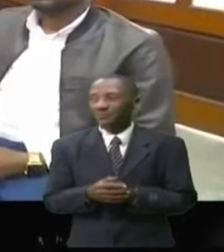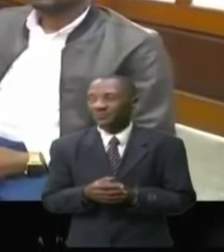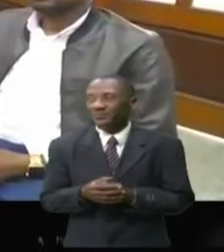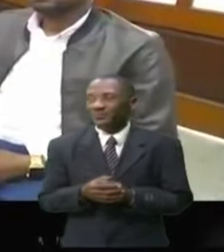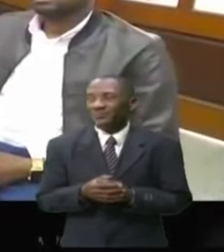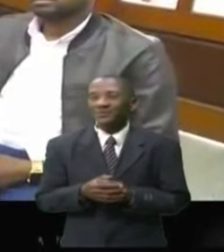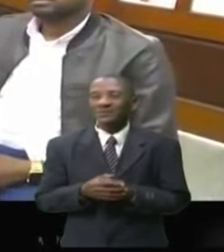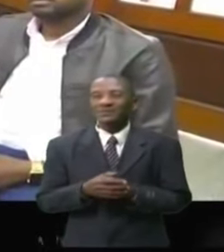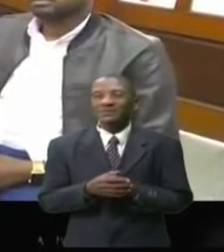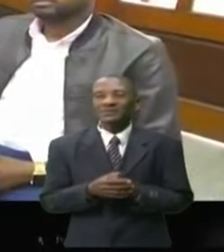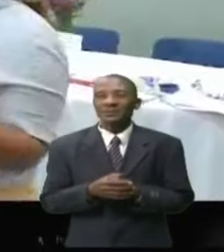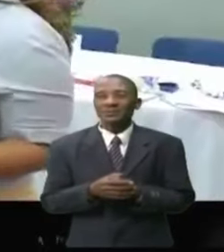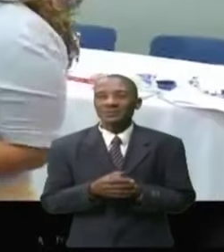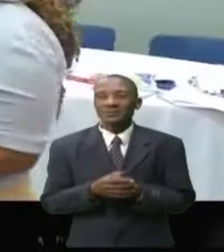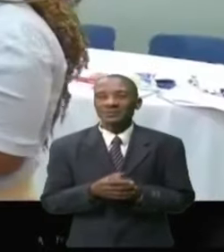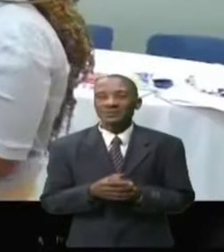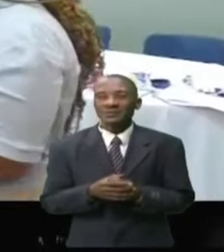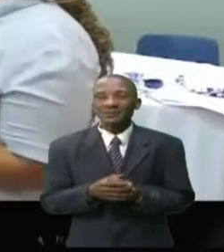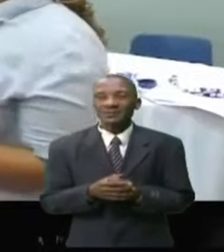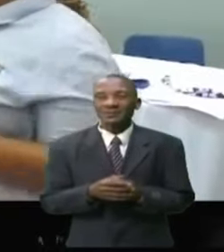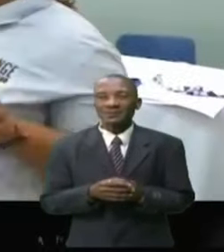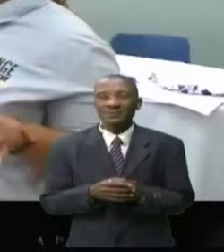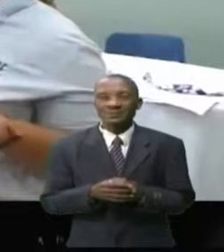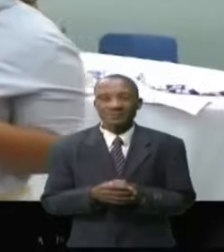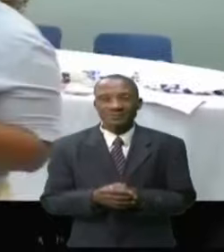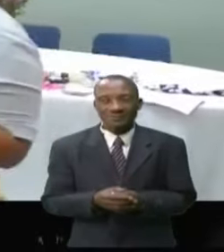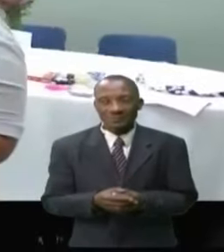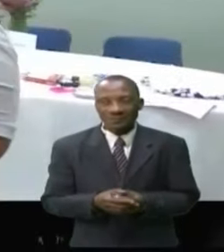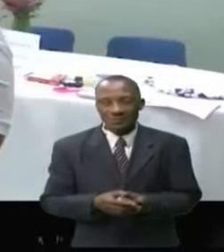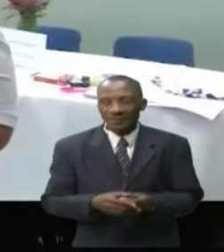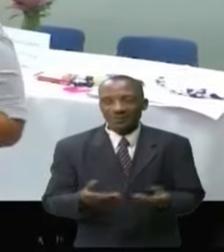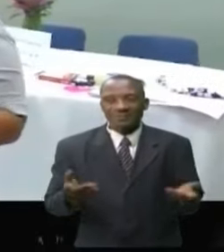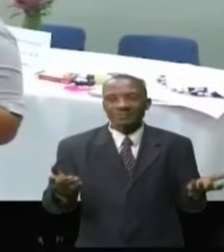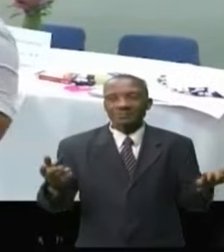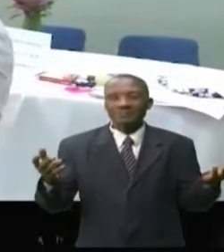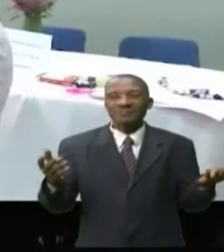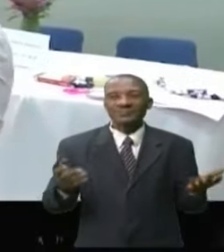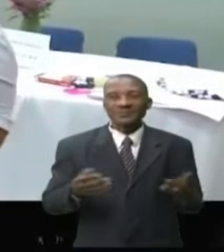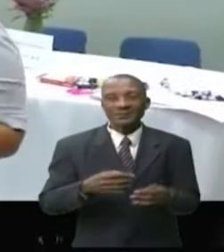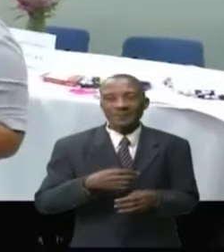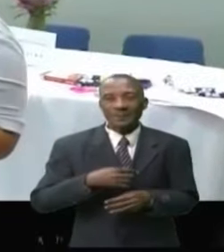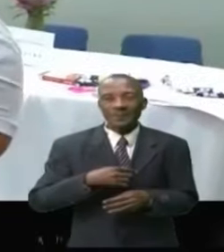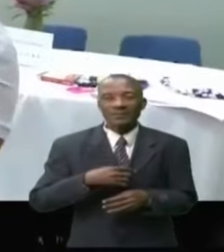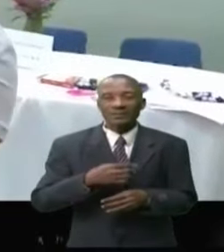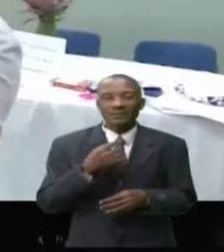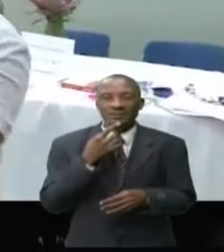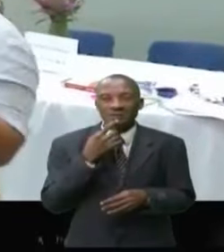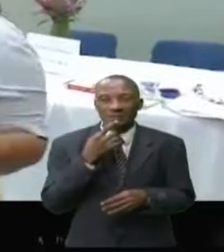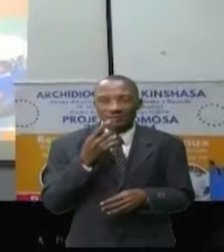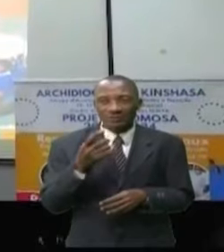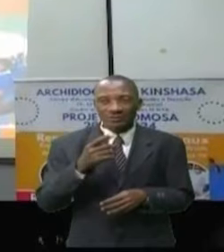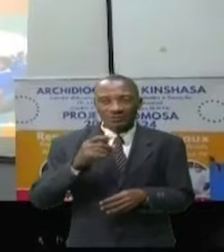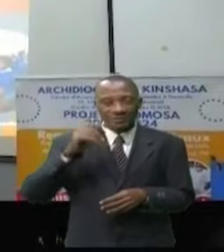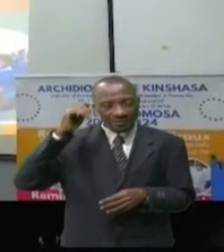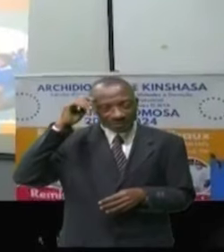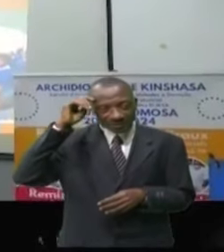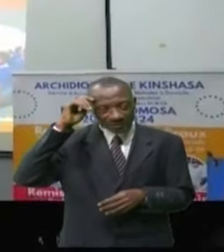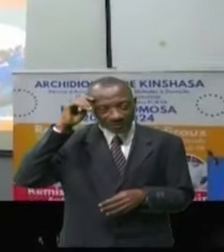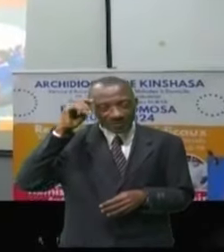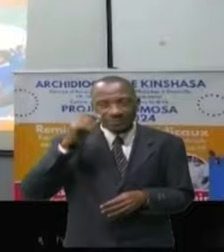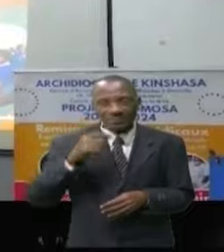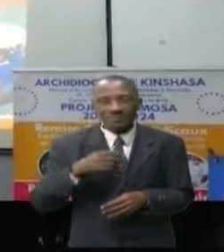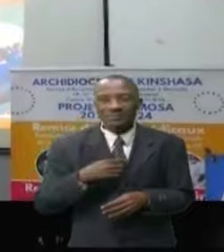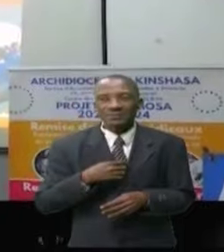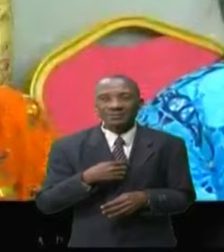violences basées sur le genre moins encore les violences économiques dans cet atelier de 3 jours organisé du 24 au 26 octobre